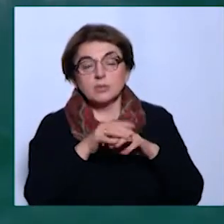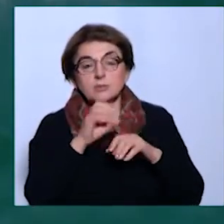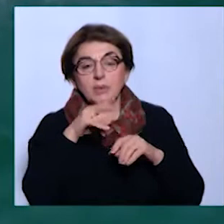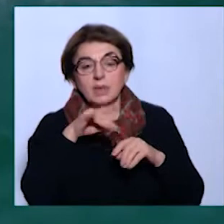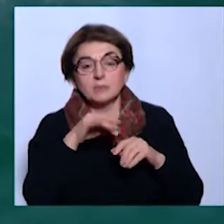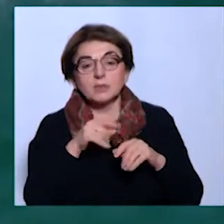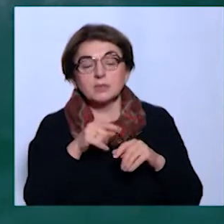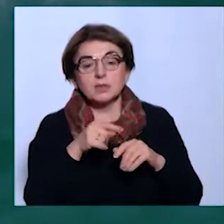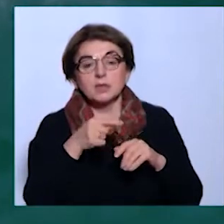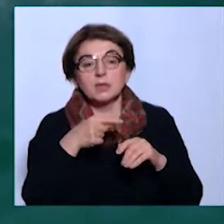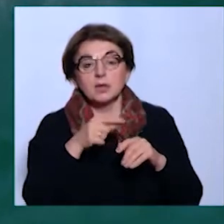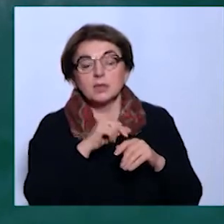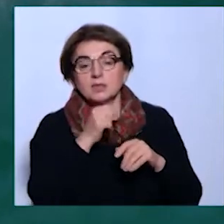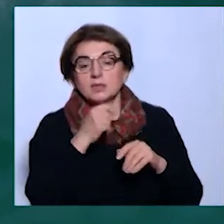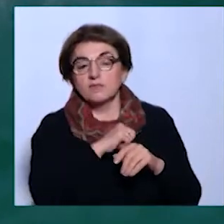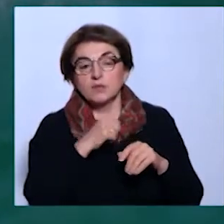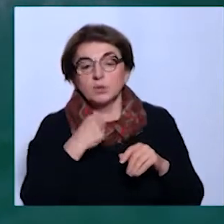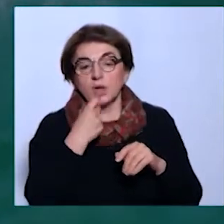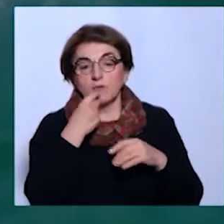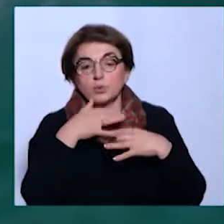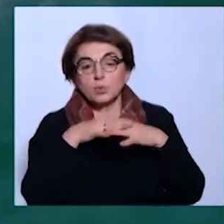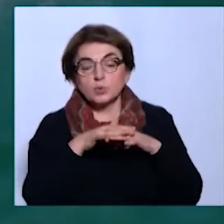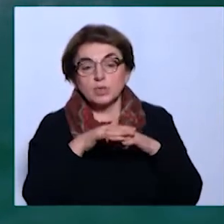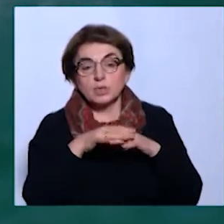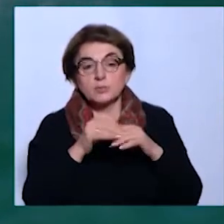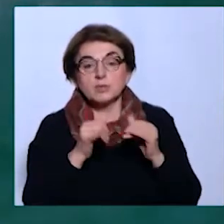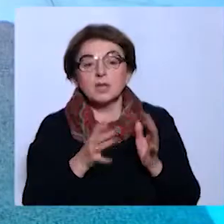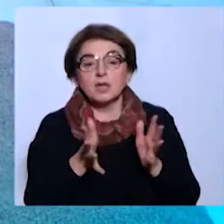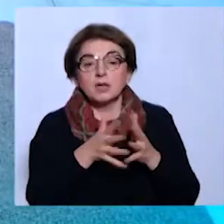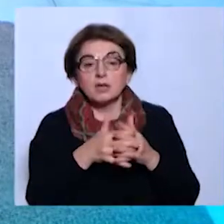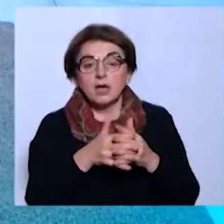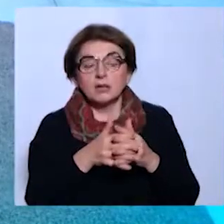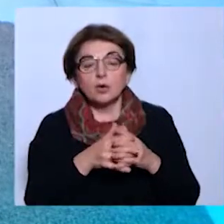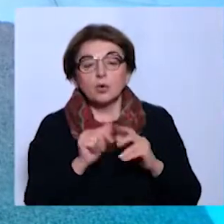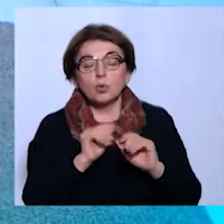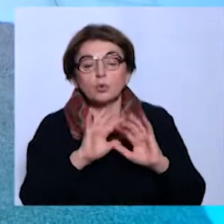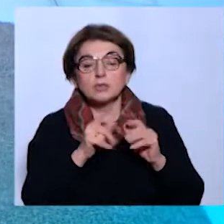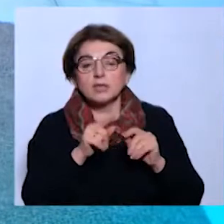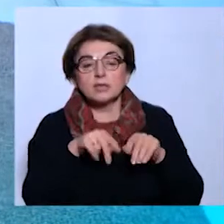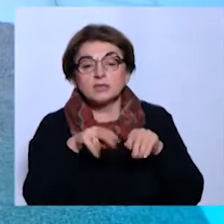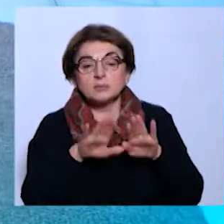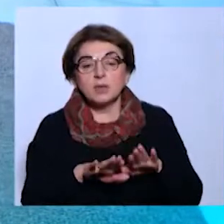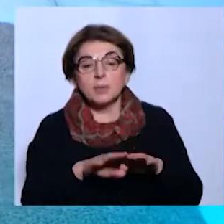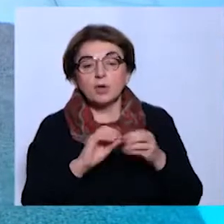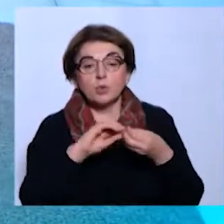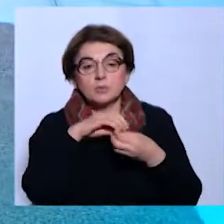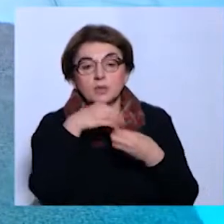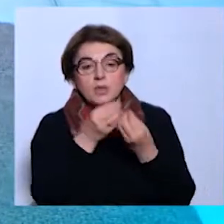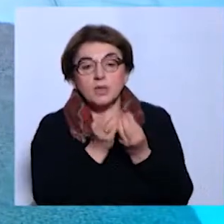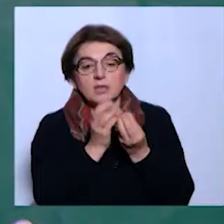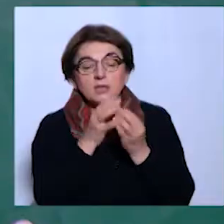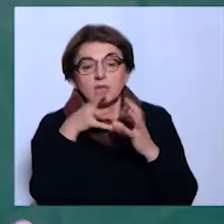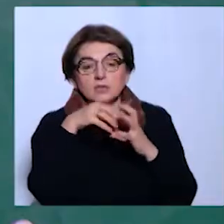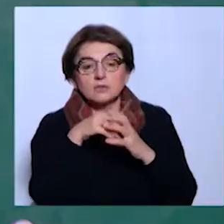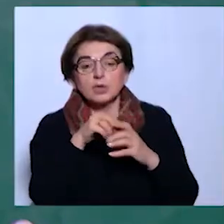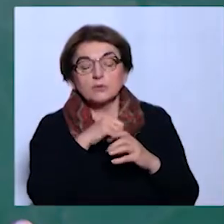მიერ კვერცხუჯრედის განაყოფიერება, რომელიც, როგორც გითხარით, ნასკვში მდებარეობს. Თვითონ